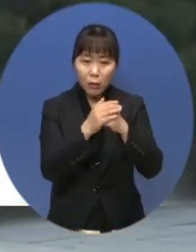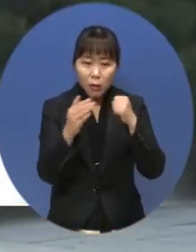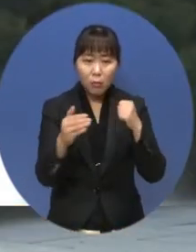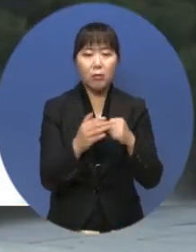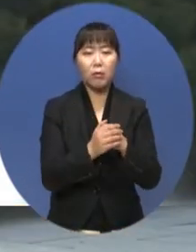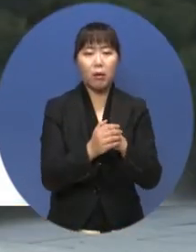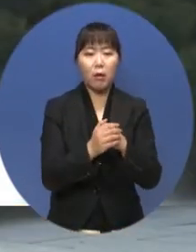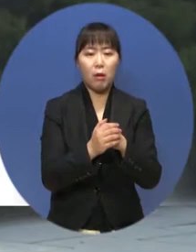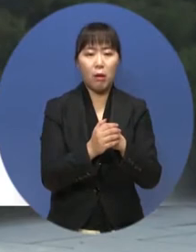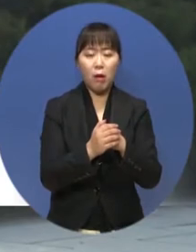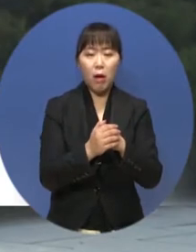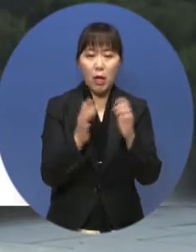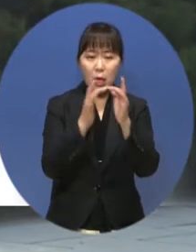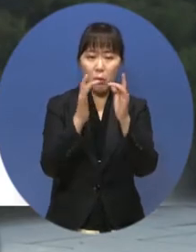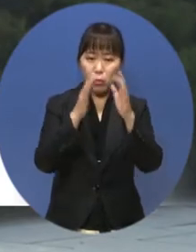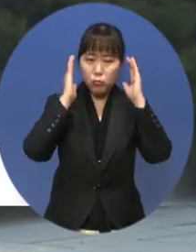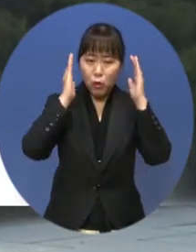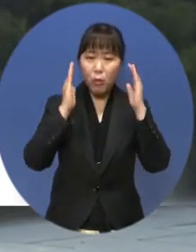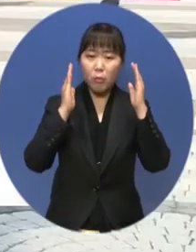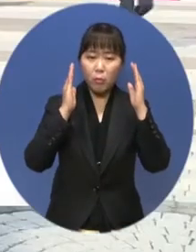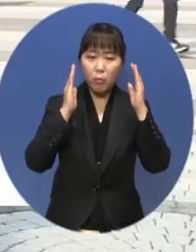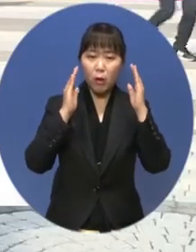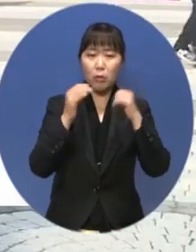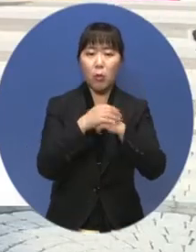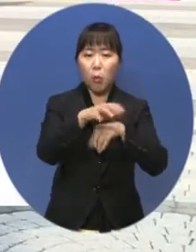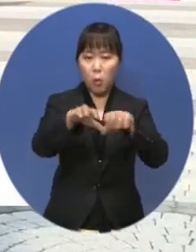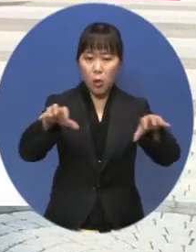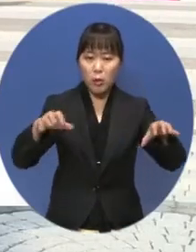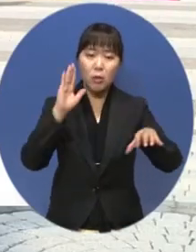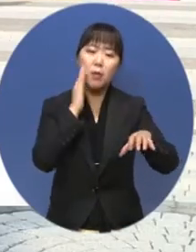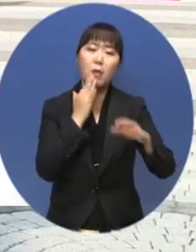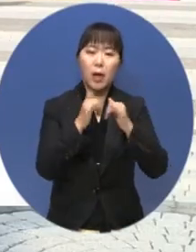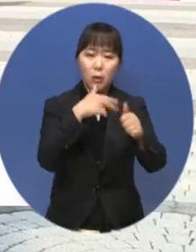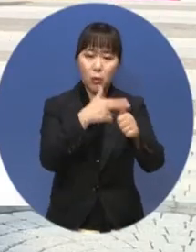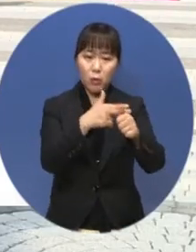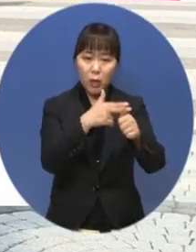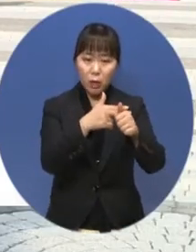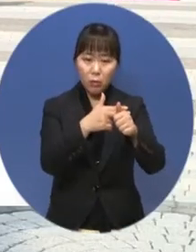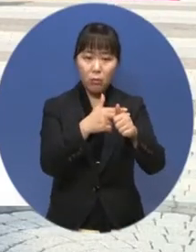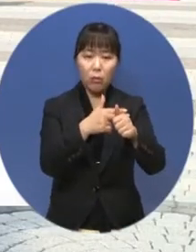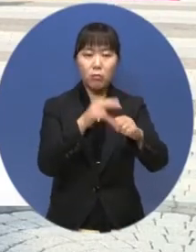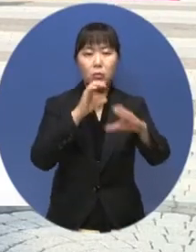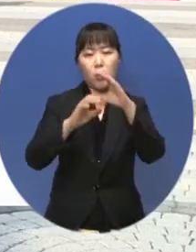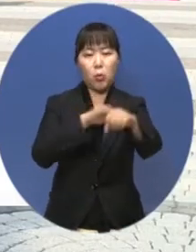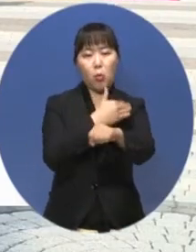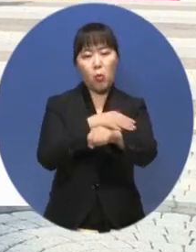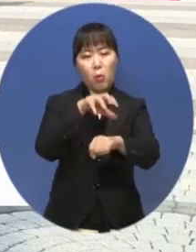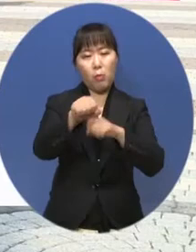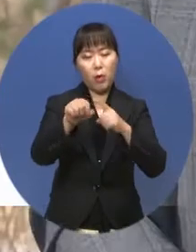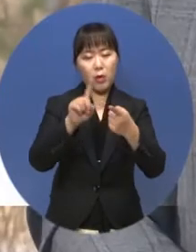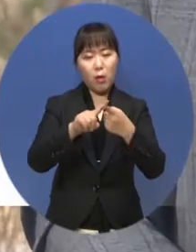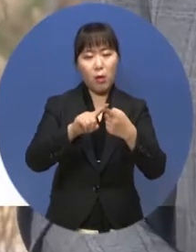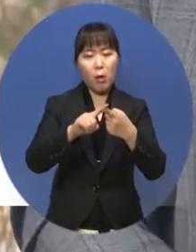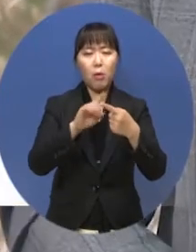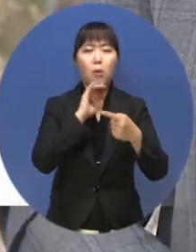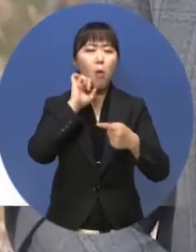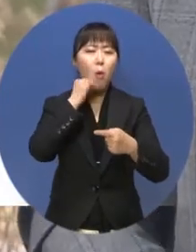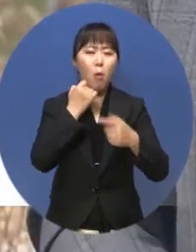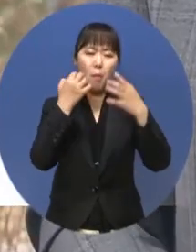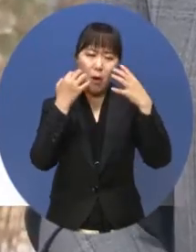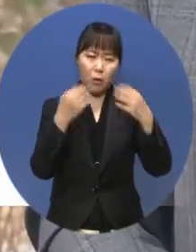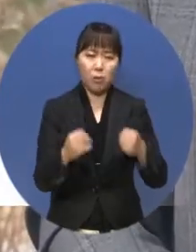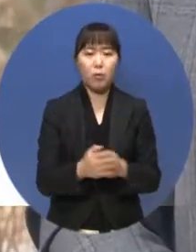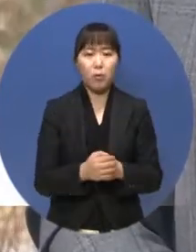온라인으로 전환되면서 현장에 있는 청각장애인 교사에게 도 소통 권 확보에 많은 어려움을 겪고 있다며